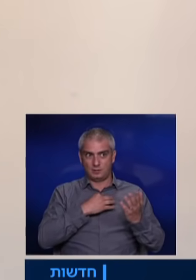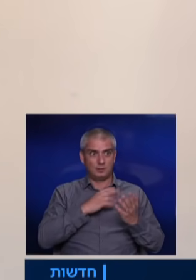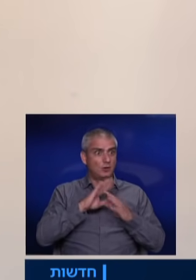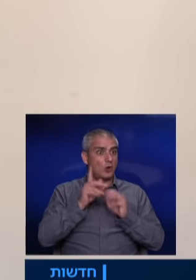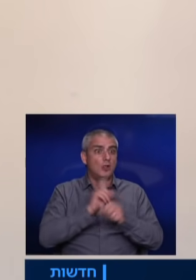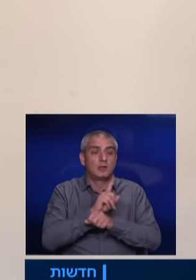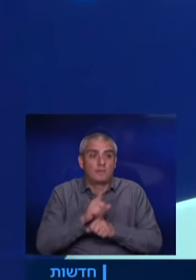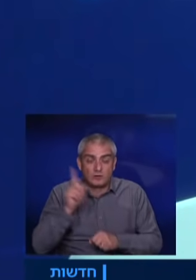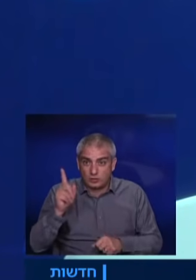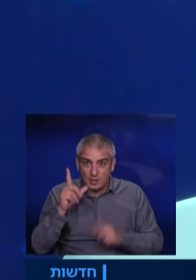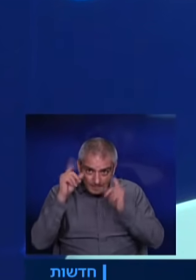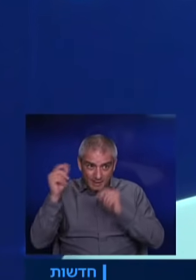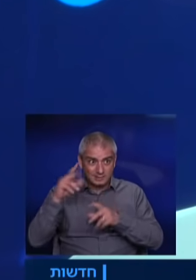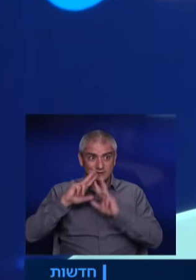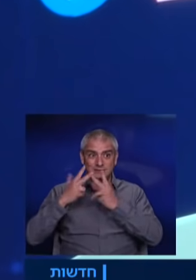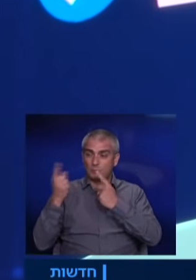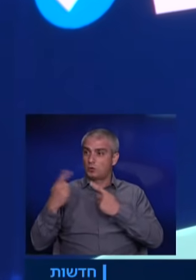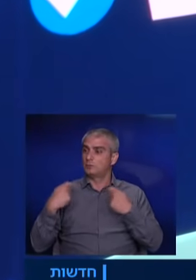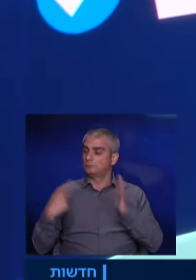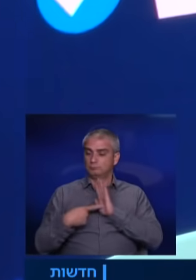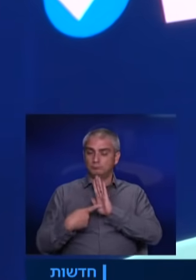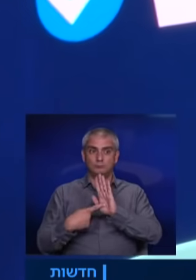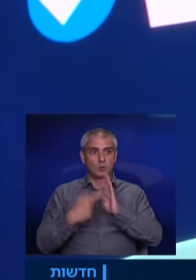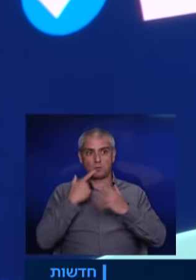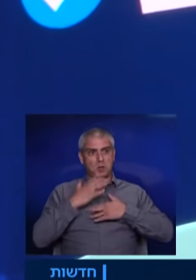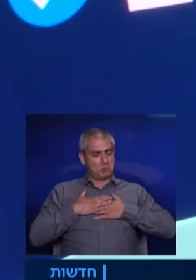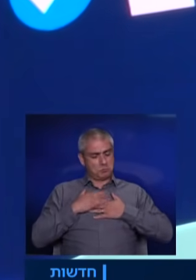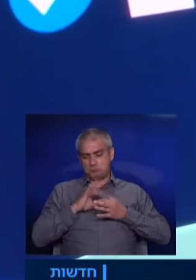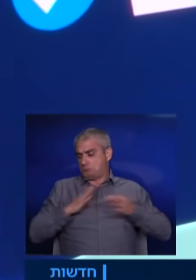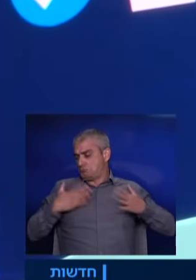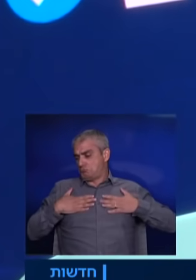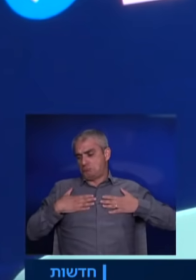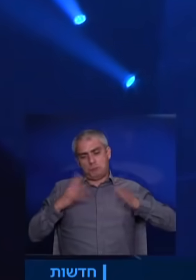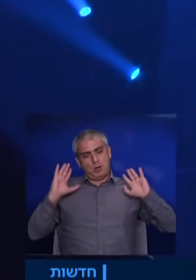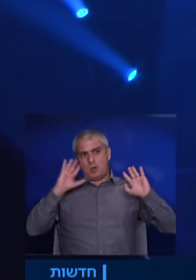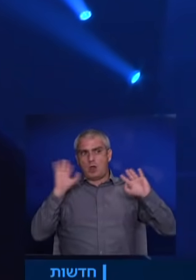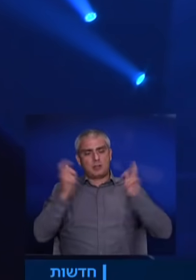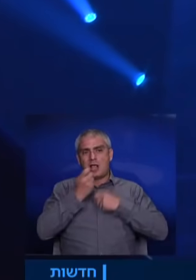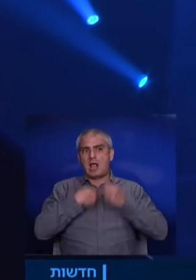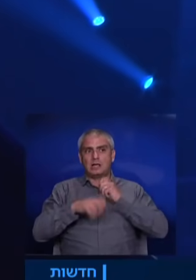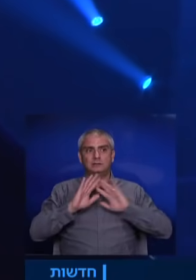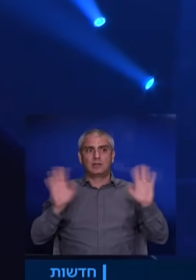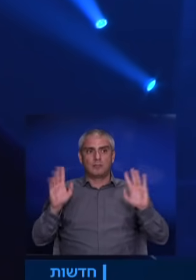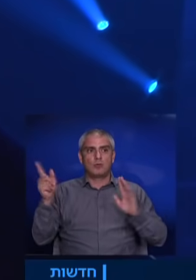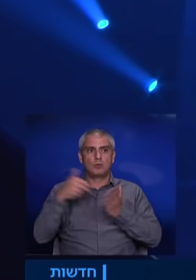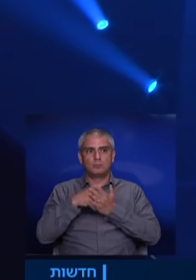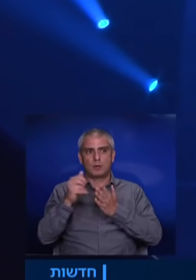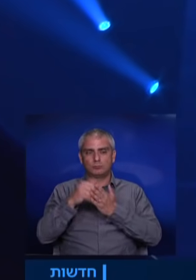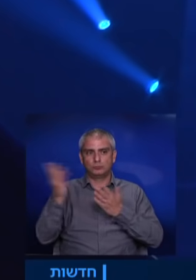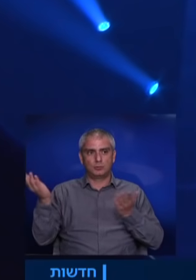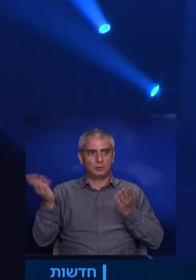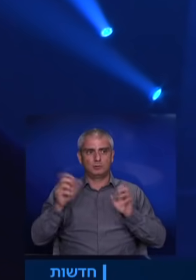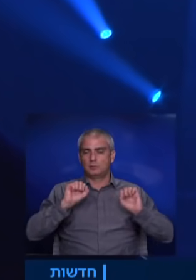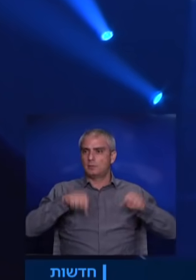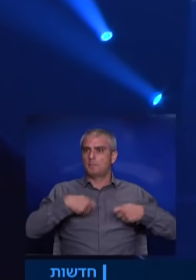תקופה שבה ברקת ציבורית, פומבית, אומר אני מנותק לחלוטין מעולם העסקים, הוא ממשיך להחזיק במניות של החברה